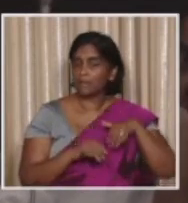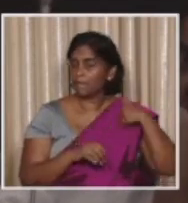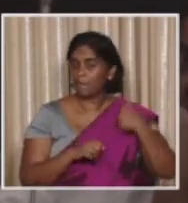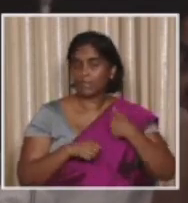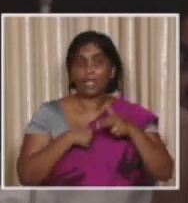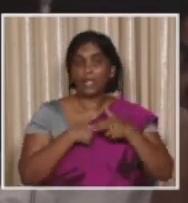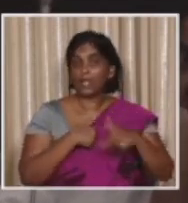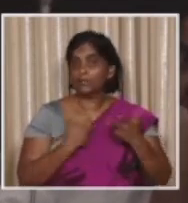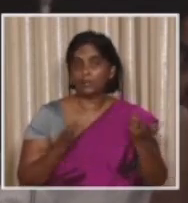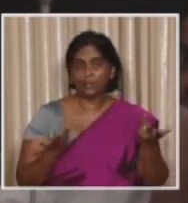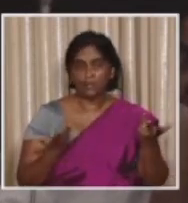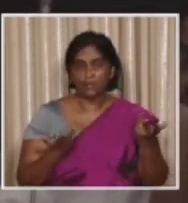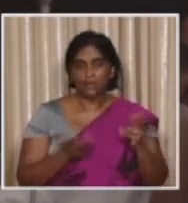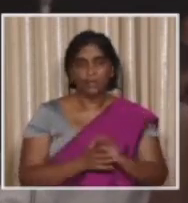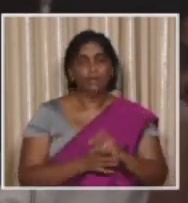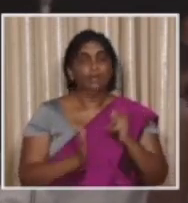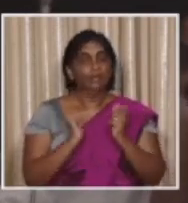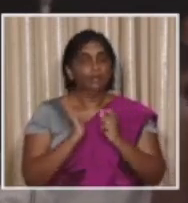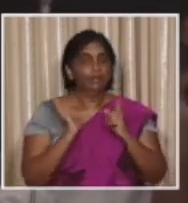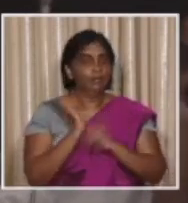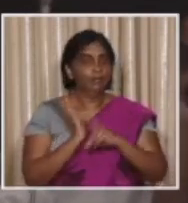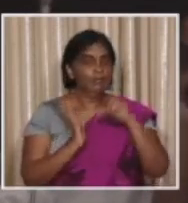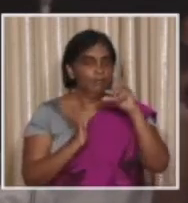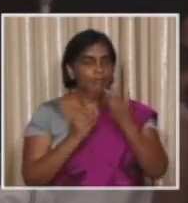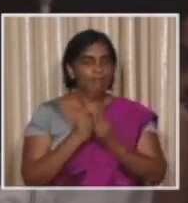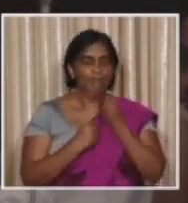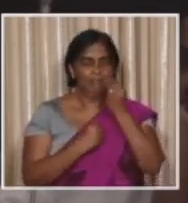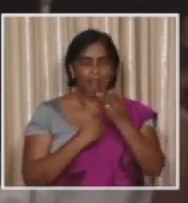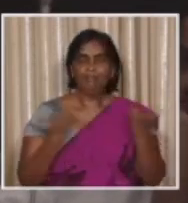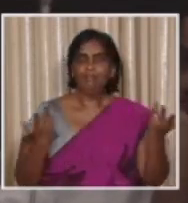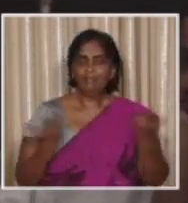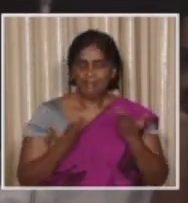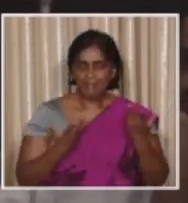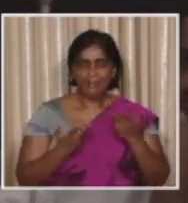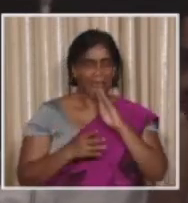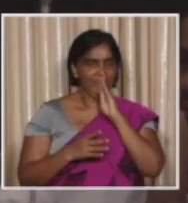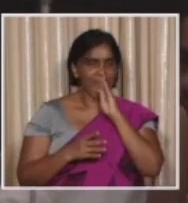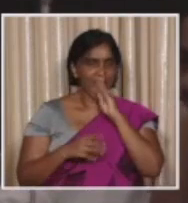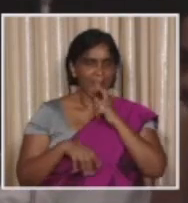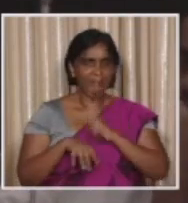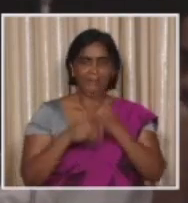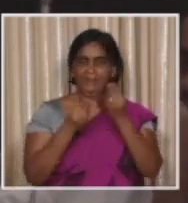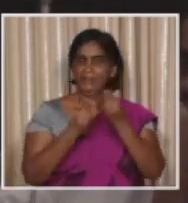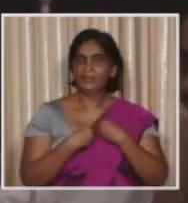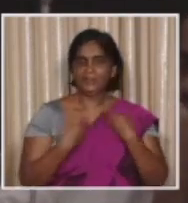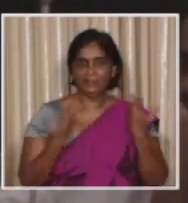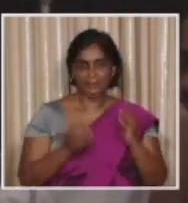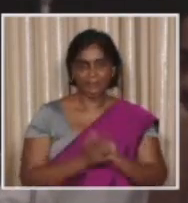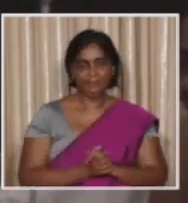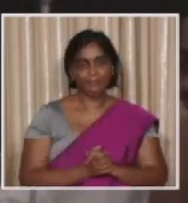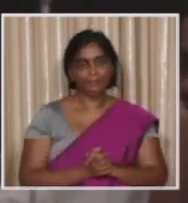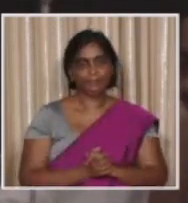හේතුව මොකද්ද? ණයවර ලිපියක්වත් විවෘත කර ගැනීමට අපිට අවස්ථාව නොලැබීම.